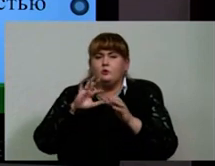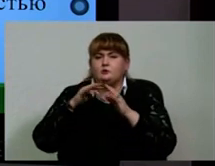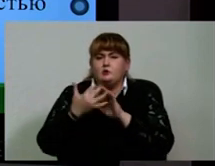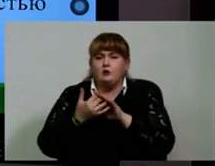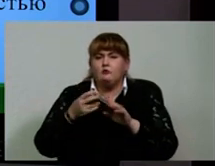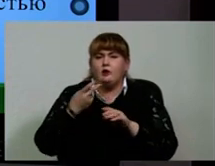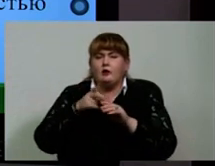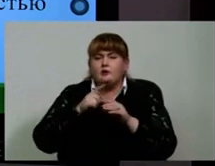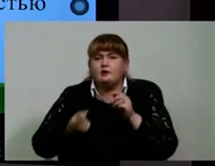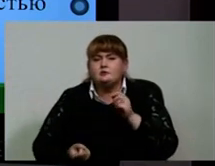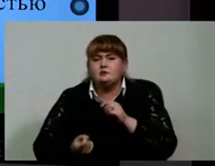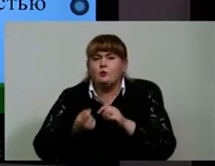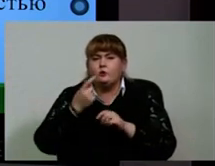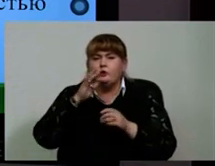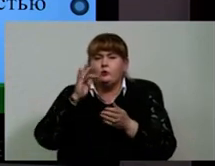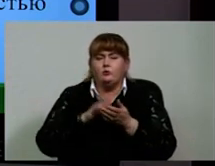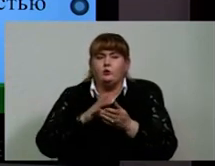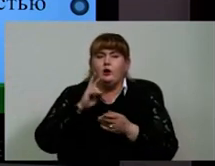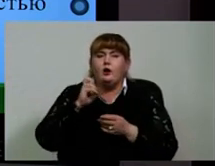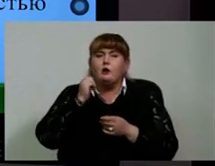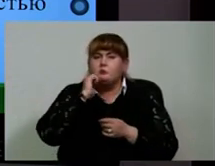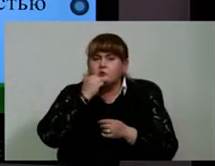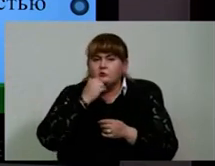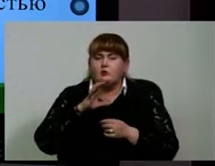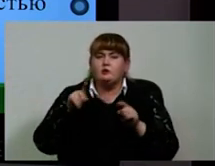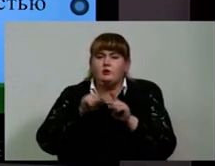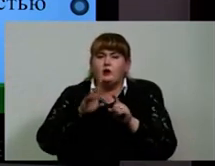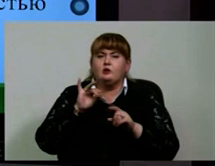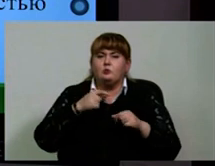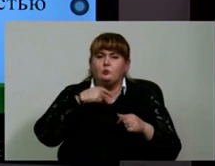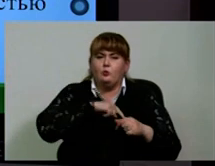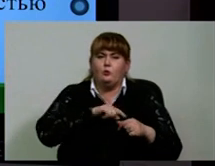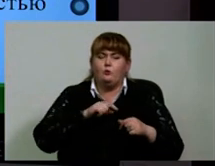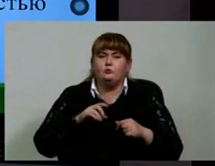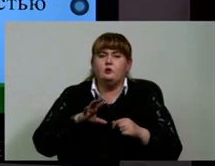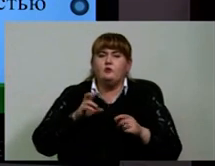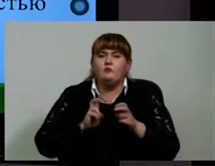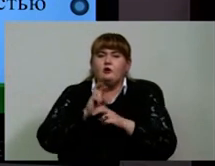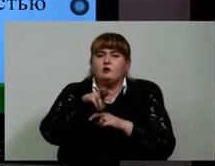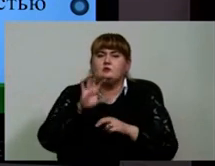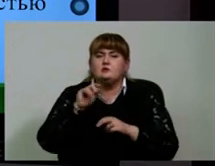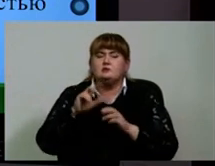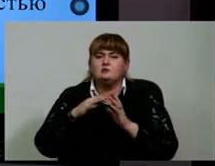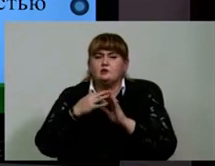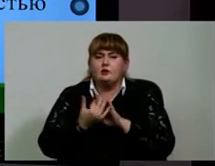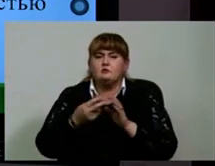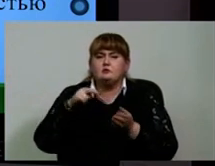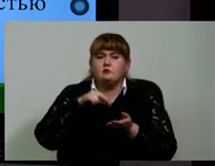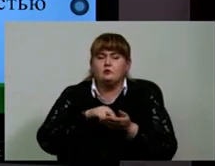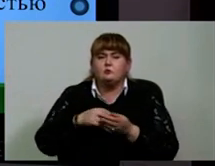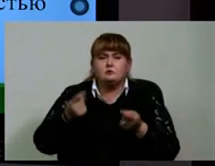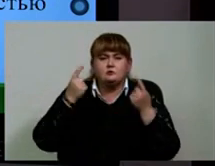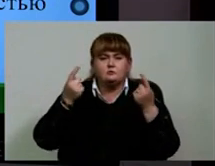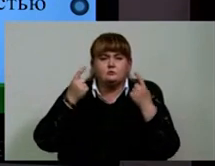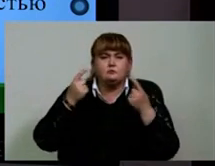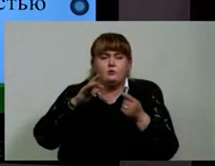– истоки города, как материальные, так и духовные. И именно выходцы из деревни становятся